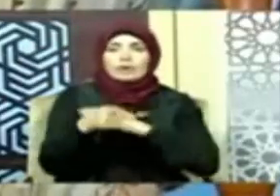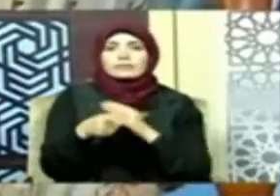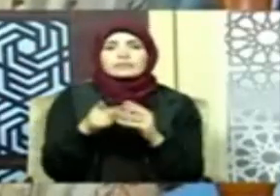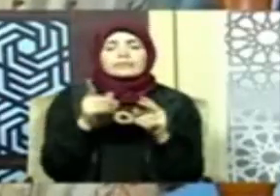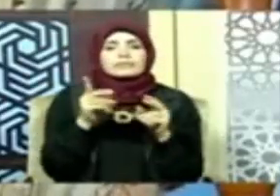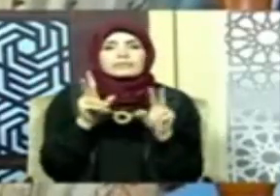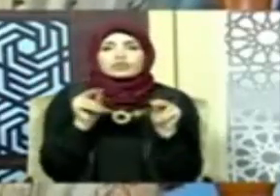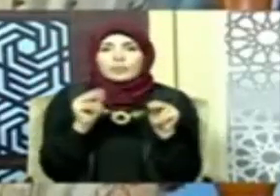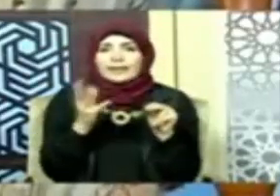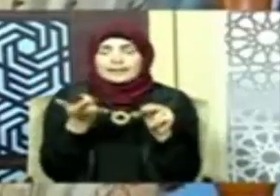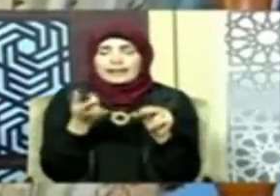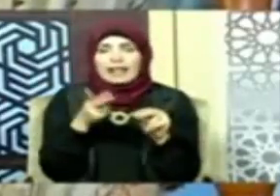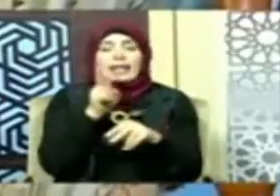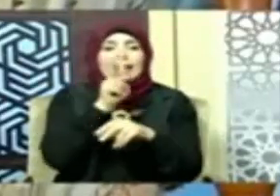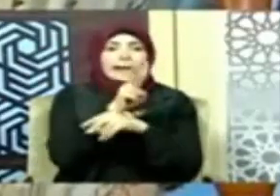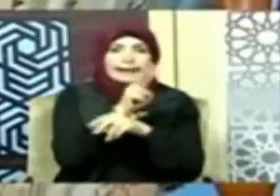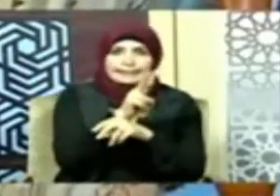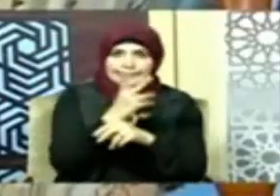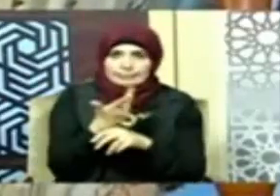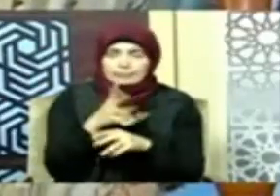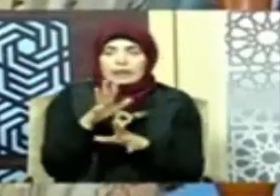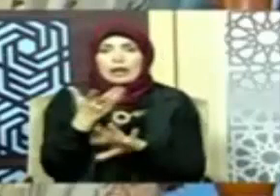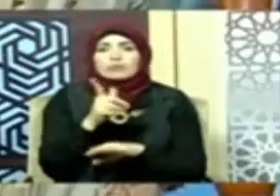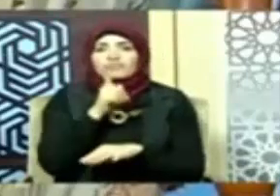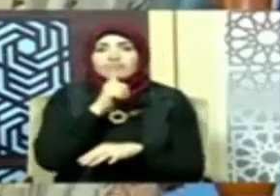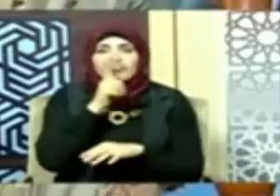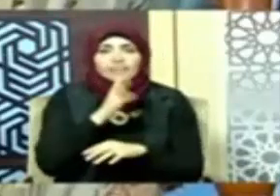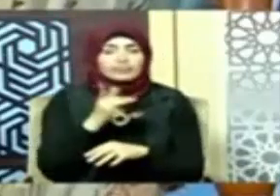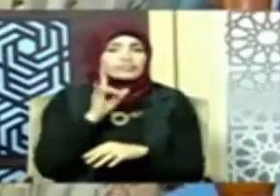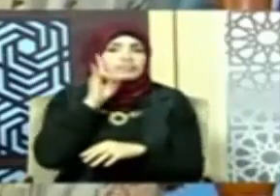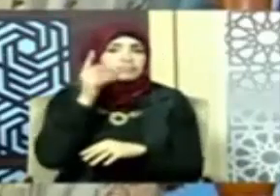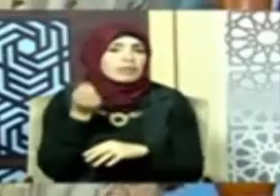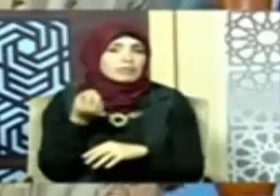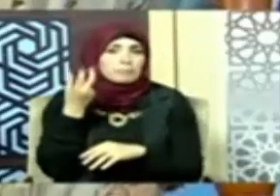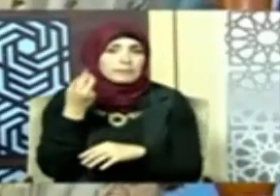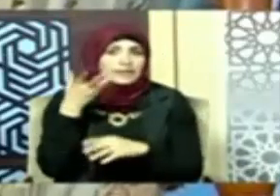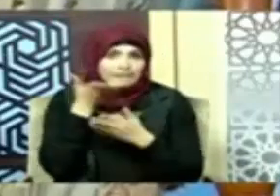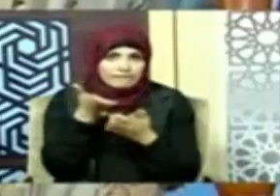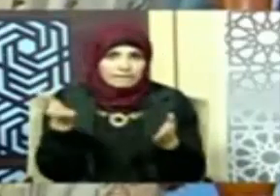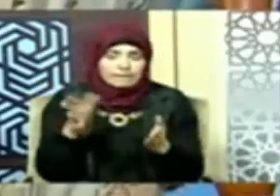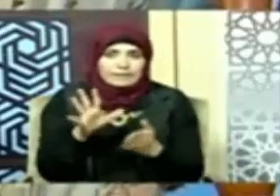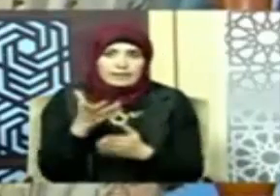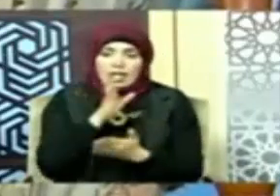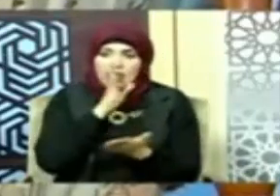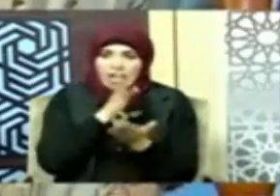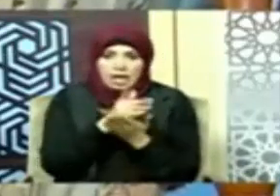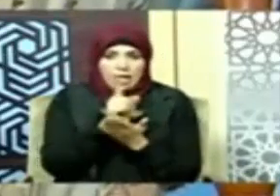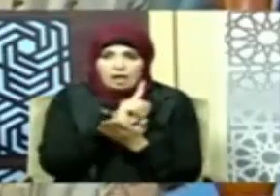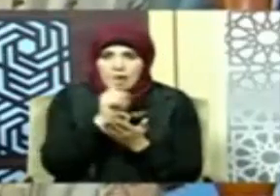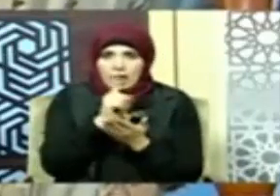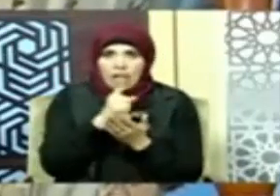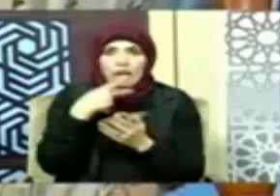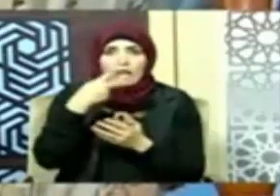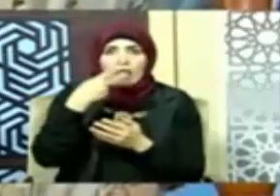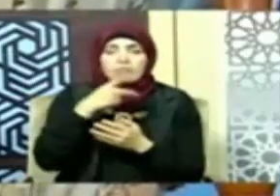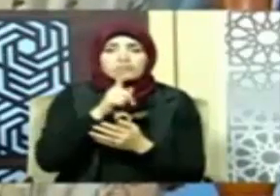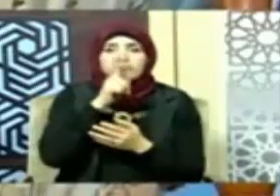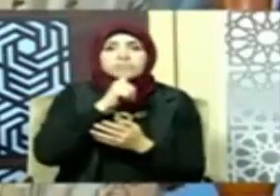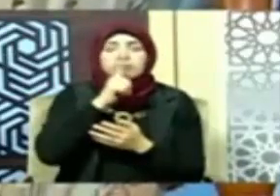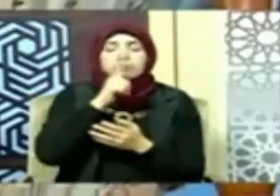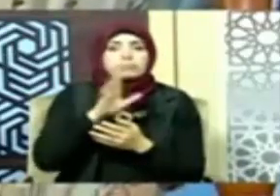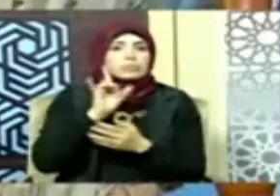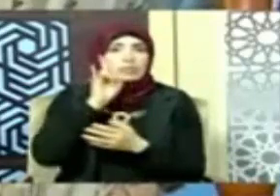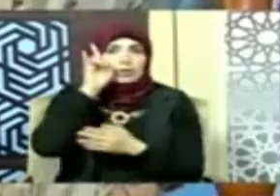الافتراءات والأكاذيب وقلب الحقائق قصد إحداث